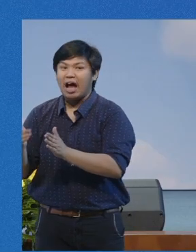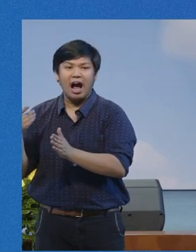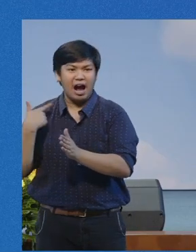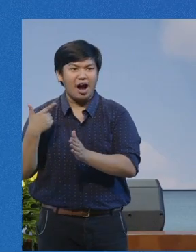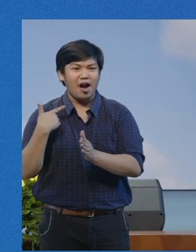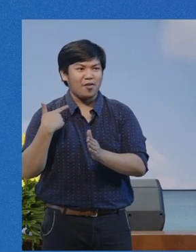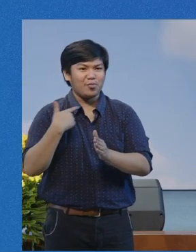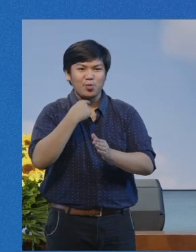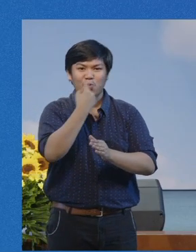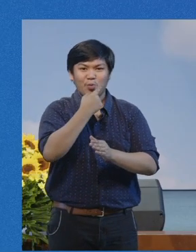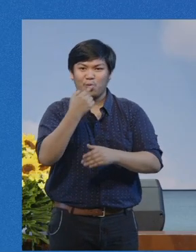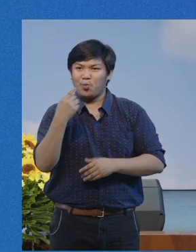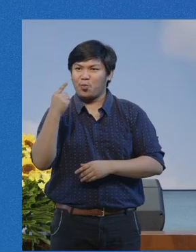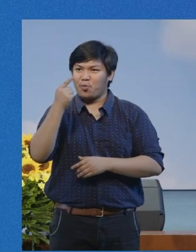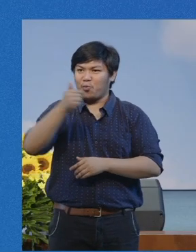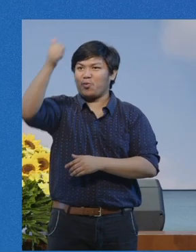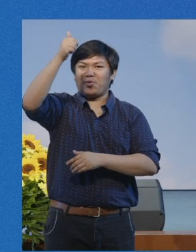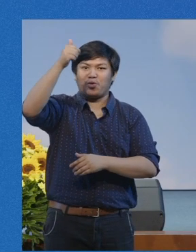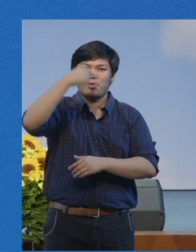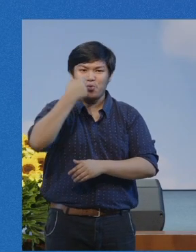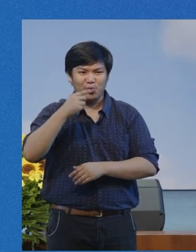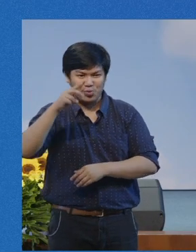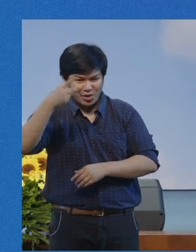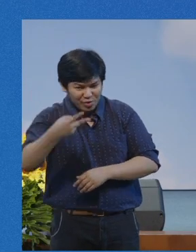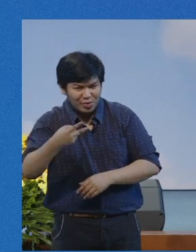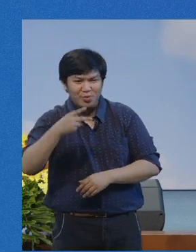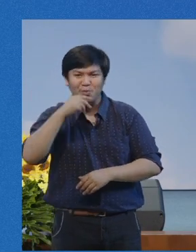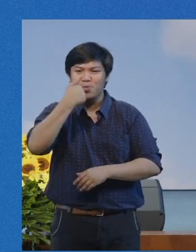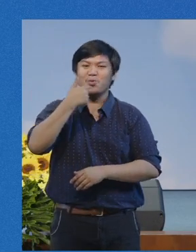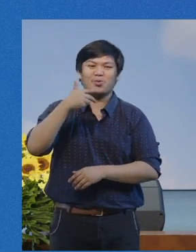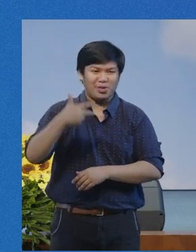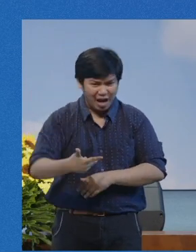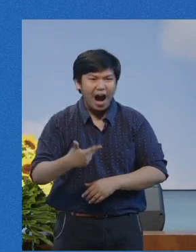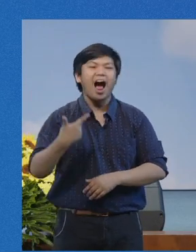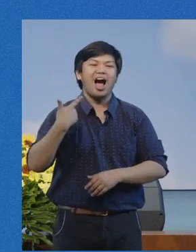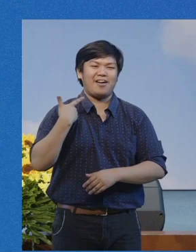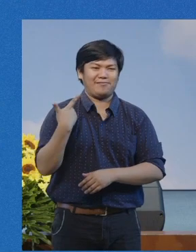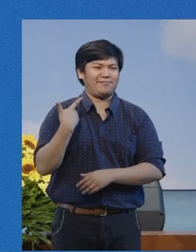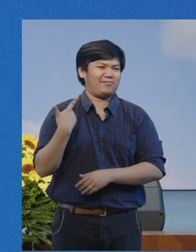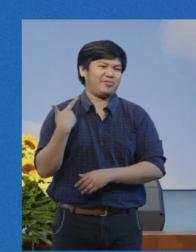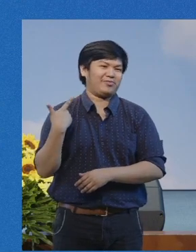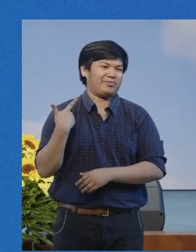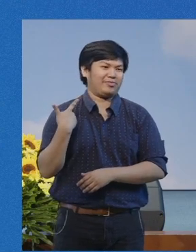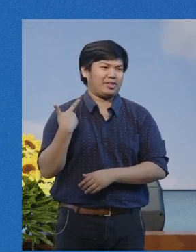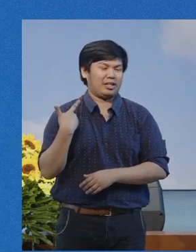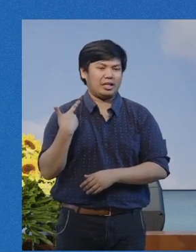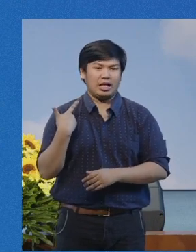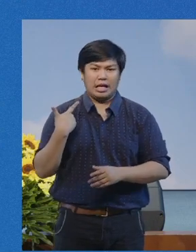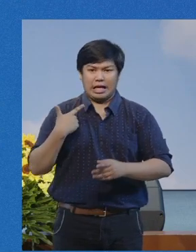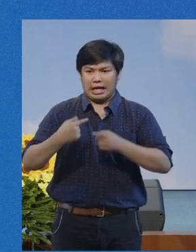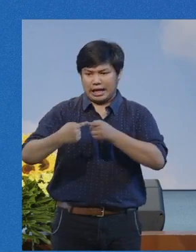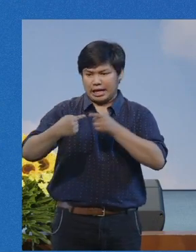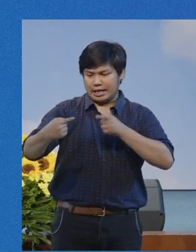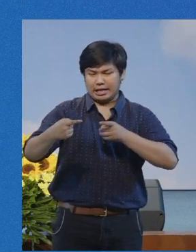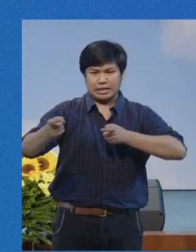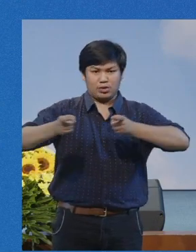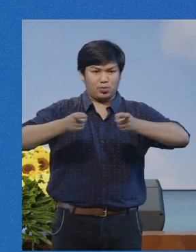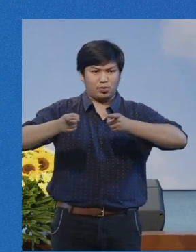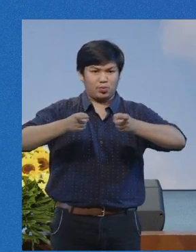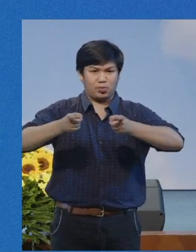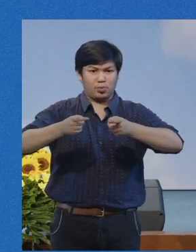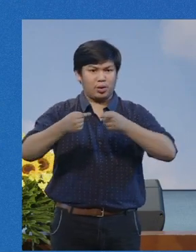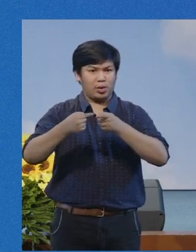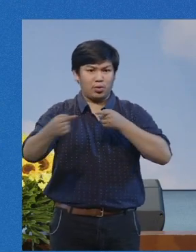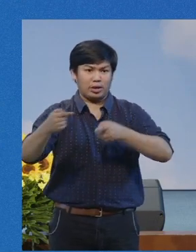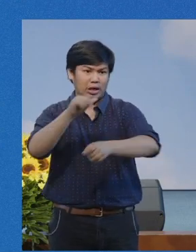natin sa Ephesians 6, di ba? Naalala niyo yung ating pagtuturo doon? Against the rulers,